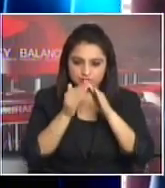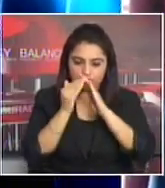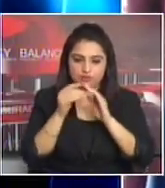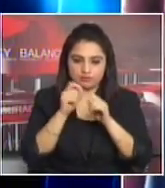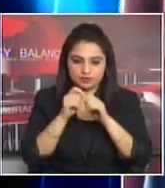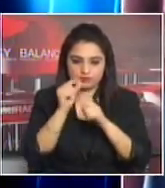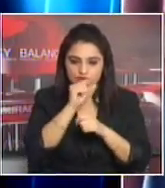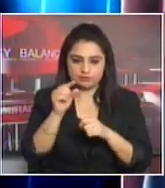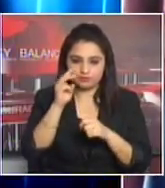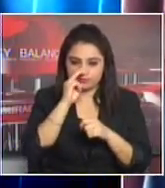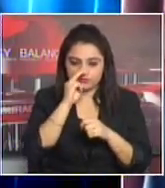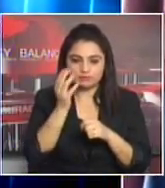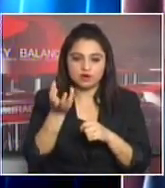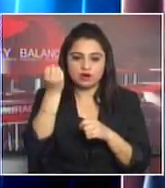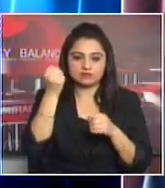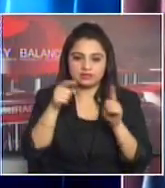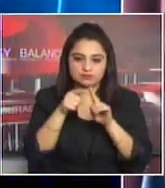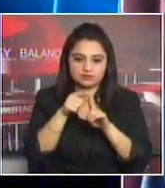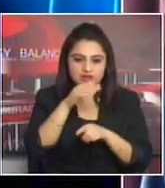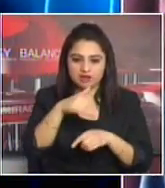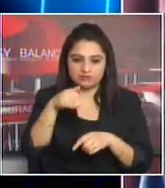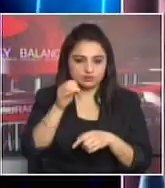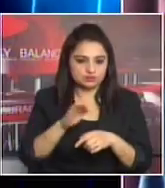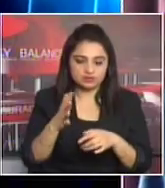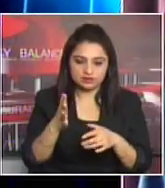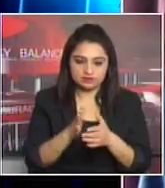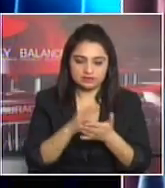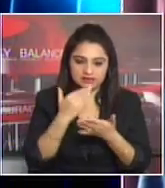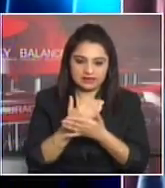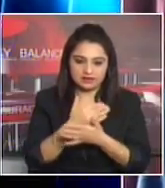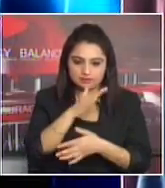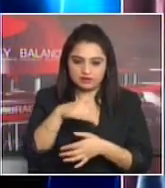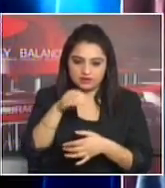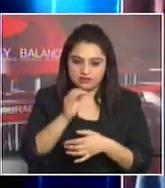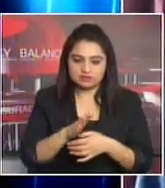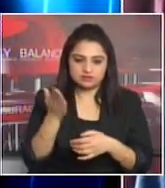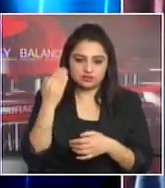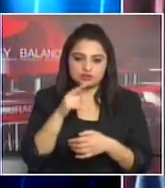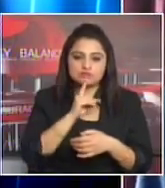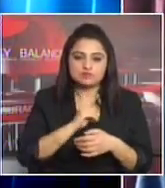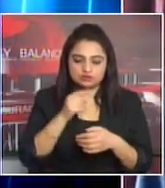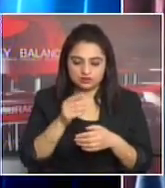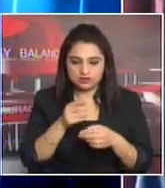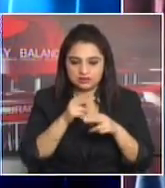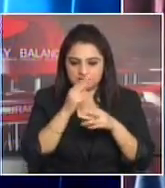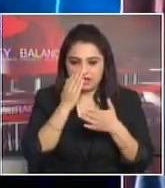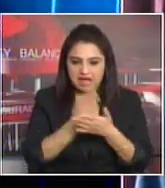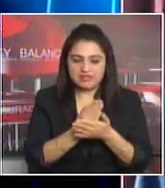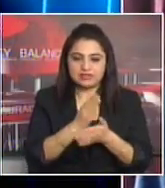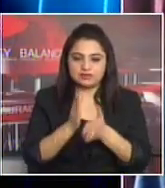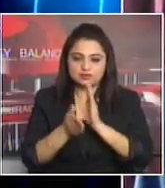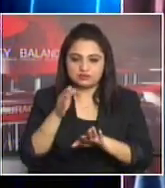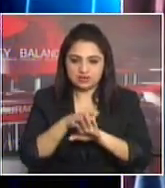अहिलेसम्म कार्यक्रम र अख्तियारी समेत आउन नसकेको हुँदा गत वर्षदेखिको यो अधुरा योजनाहरू कम्प्लिट गर्नलाई